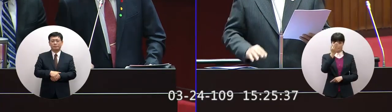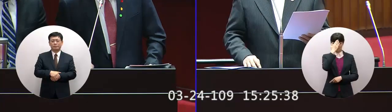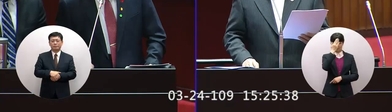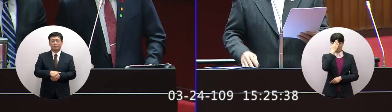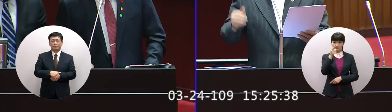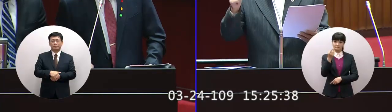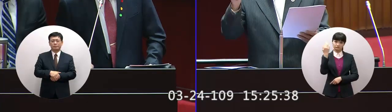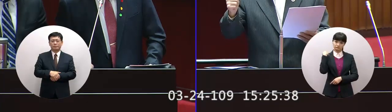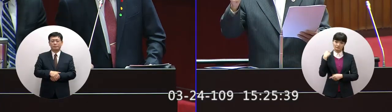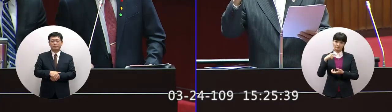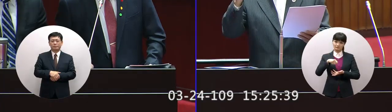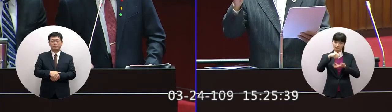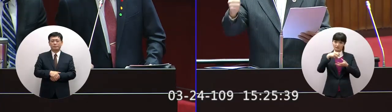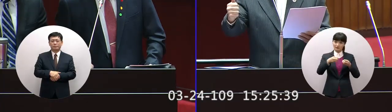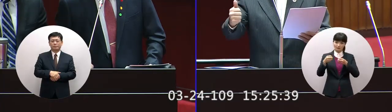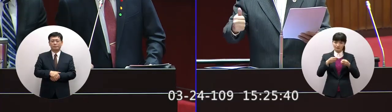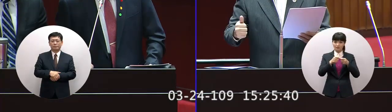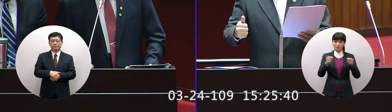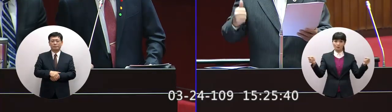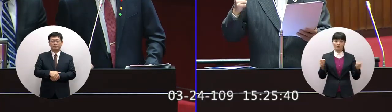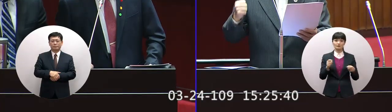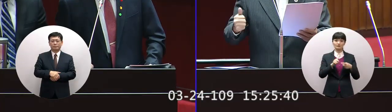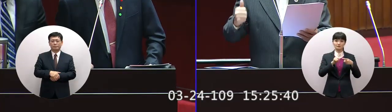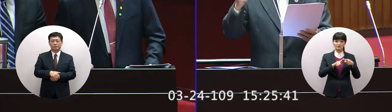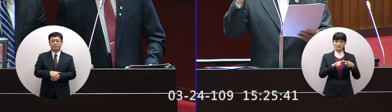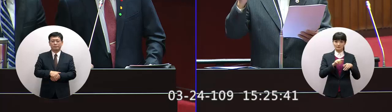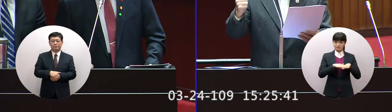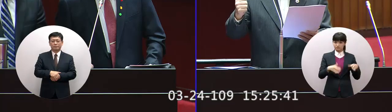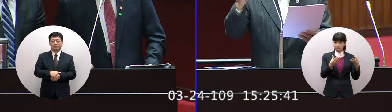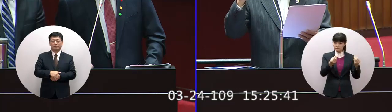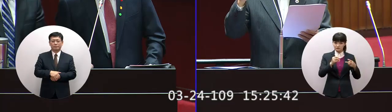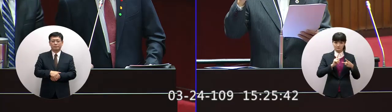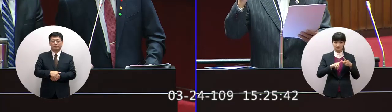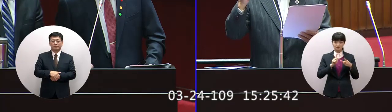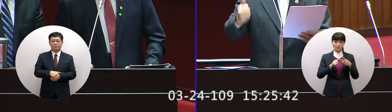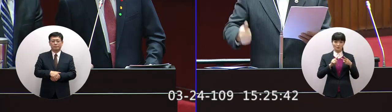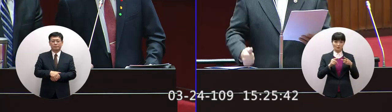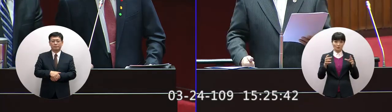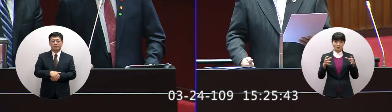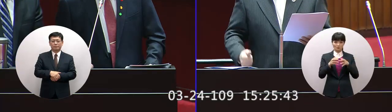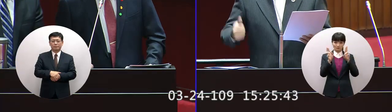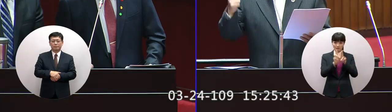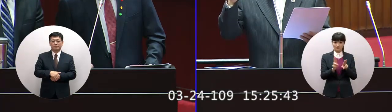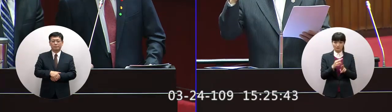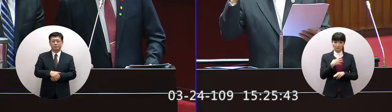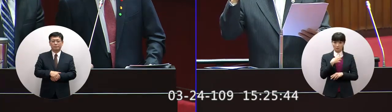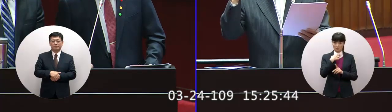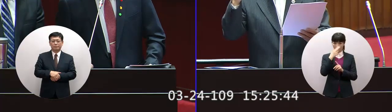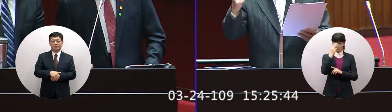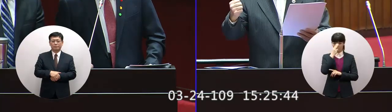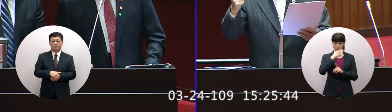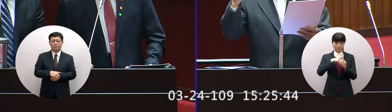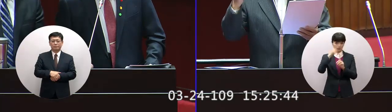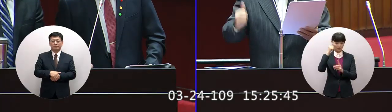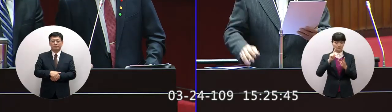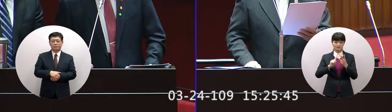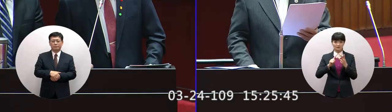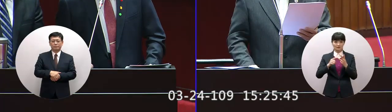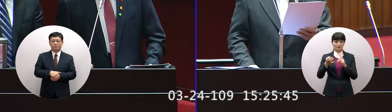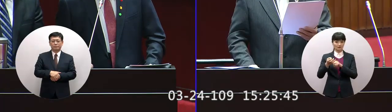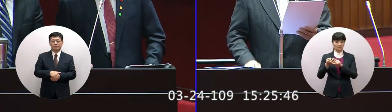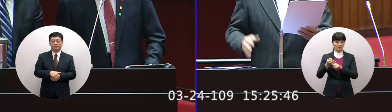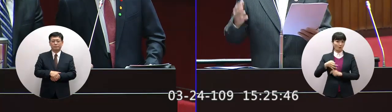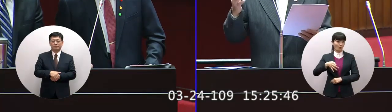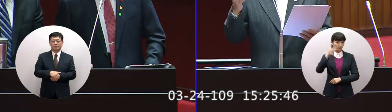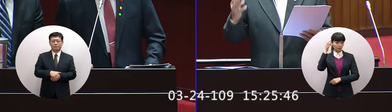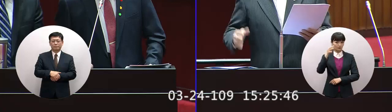已经讨论很多年。第一个叫做不安全，第二个叫做供电风险很高，第三个叫做价格非常